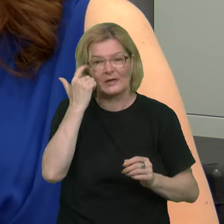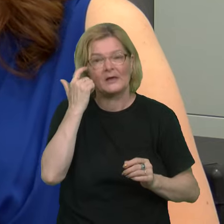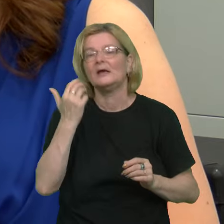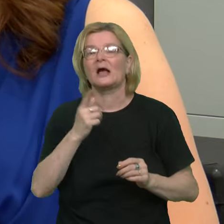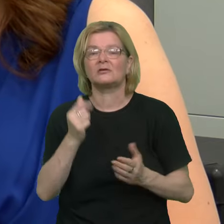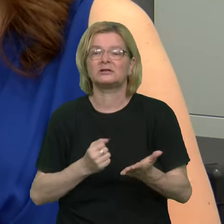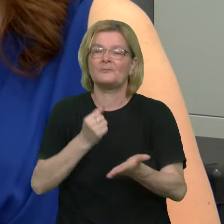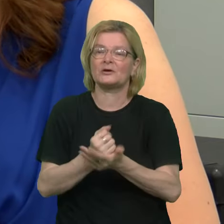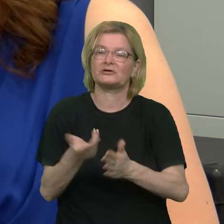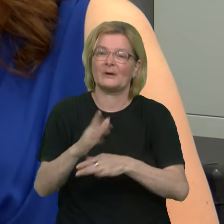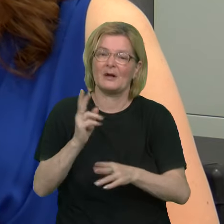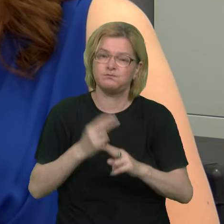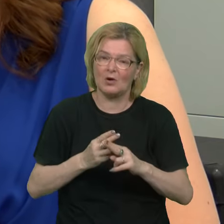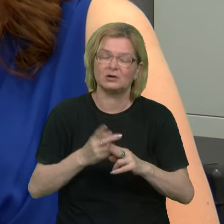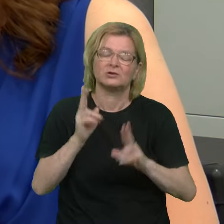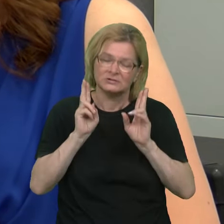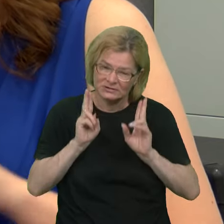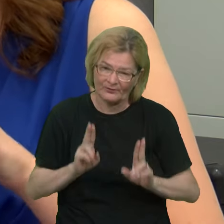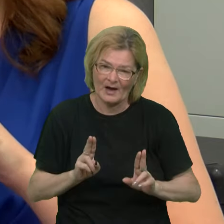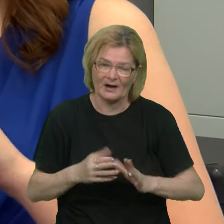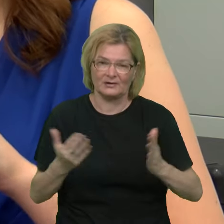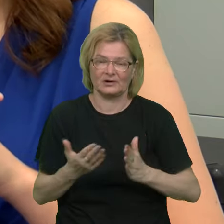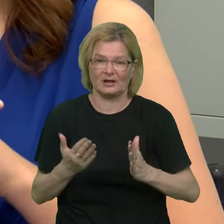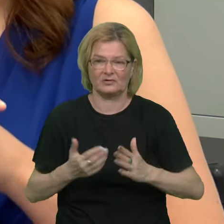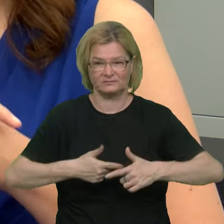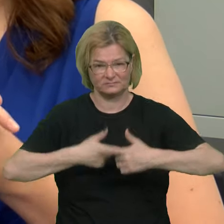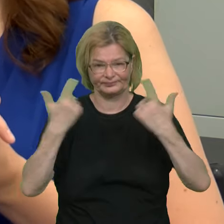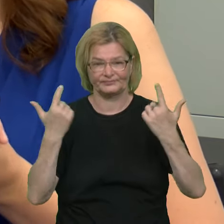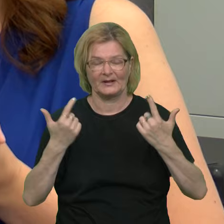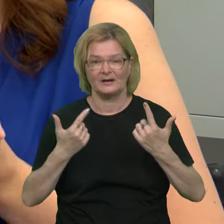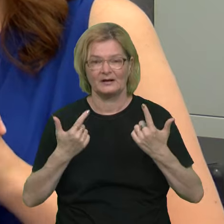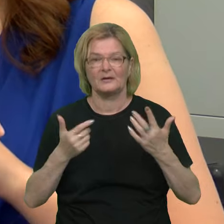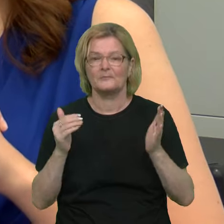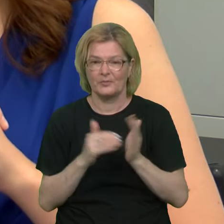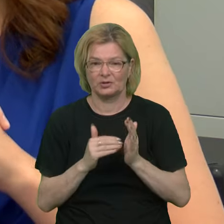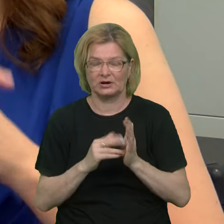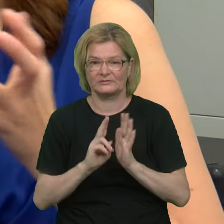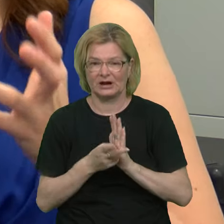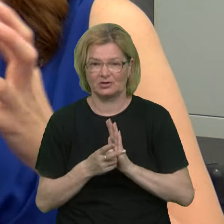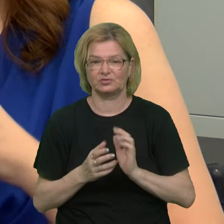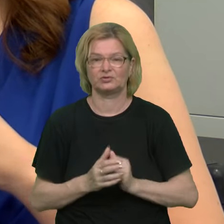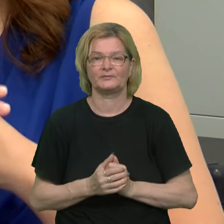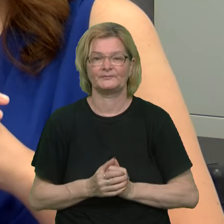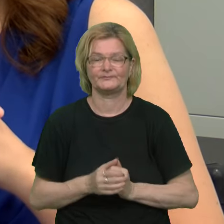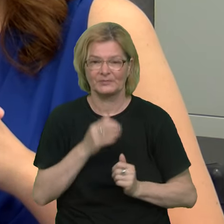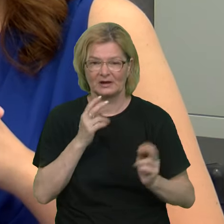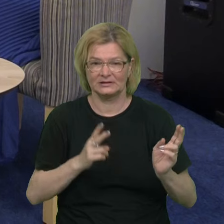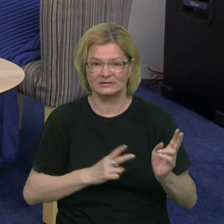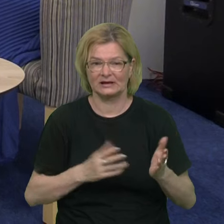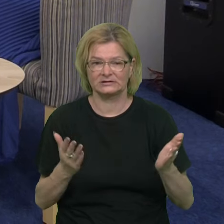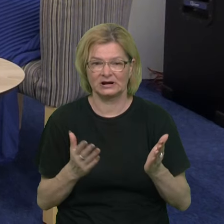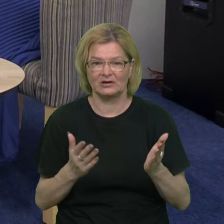u glavi i kako se ti postaviš prema bolesti, tako da mi to stvarno nekako otrijezlo onom potrebnom trenutku